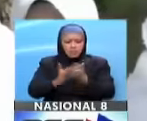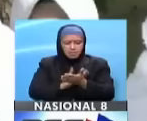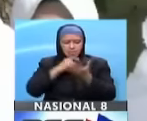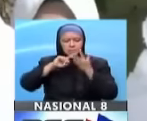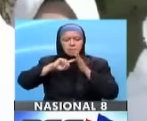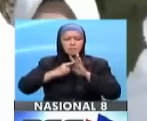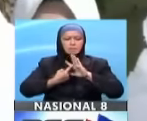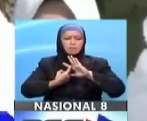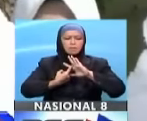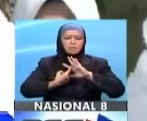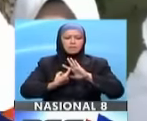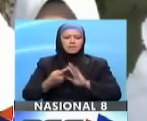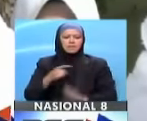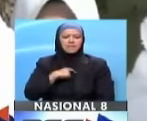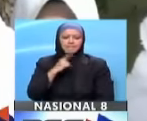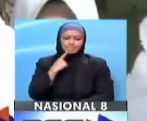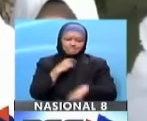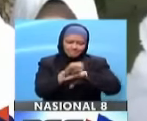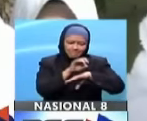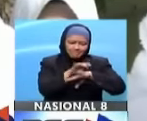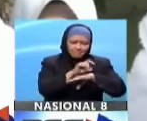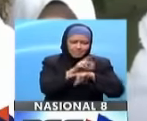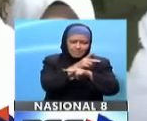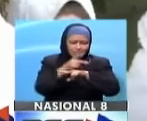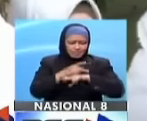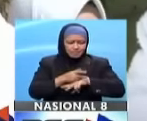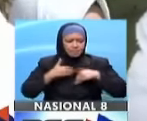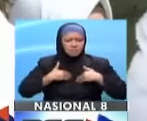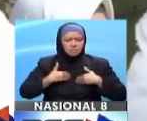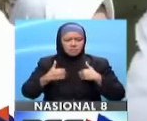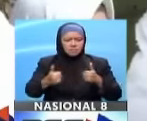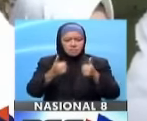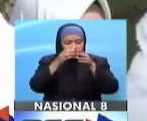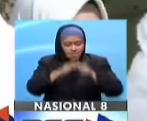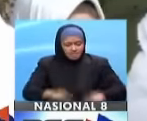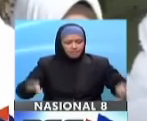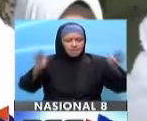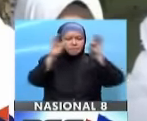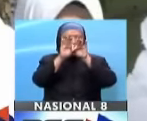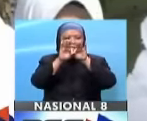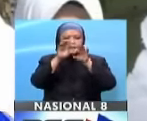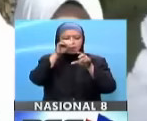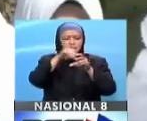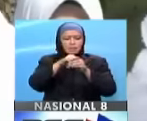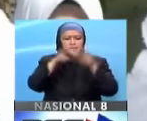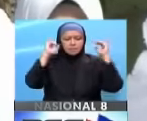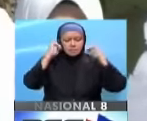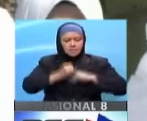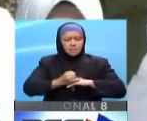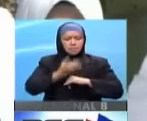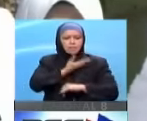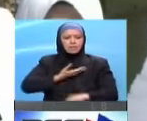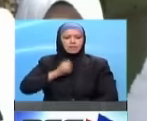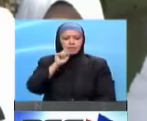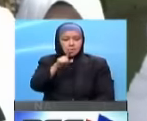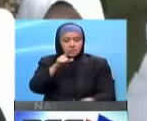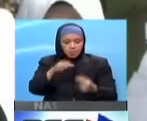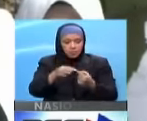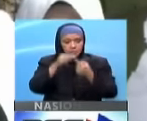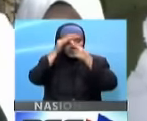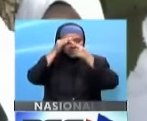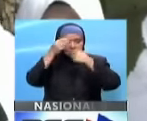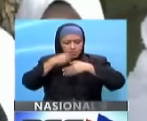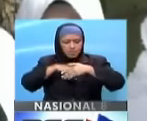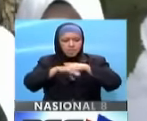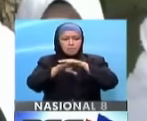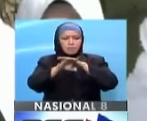Haji itu jaga kesihatan kerana ini dah saatnya yang paling penting sekali dalam ibadah haji, terutamanya masuk menjelangnya